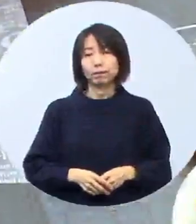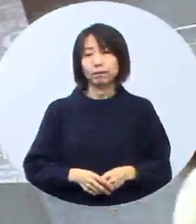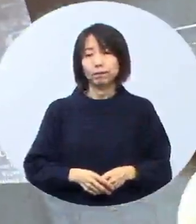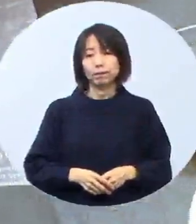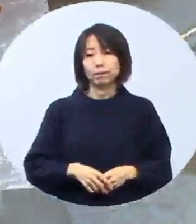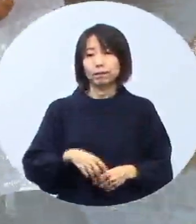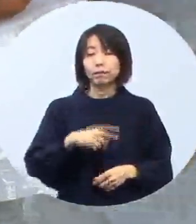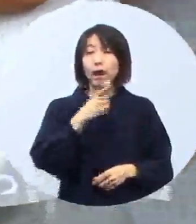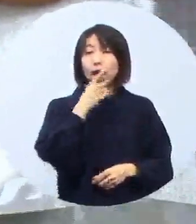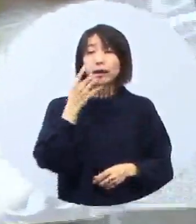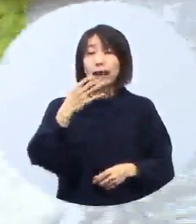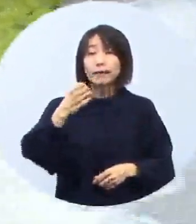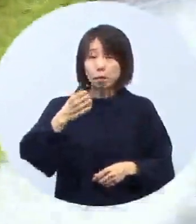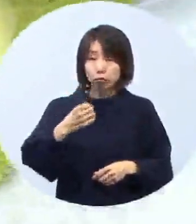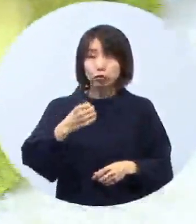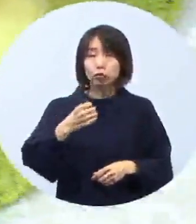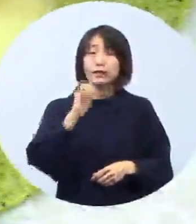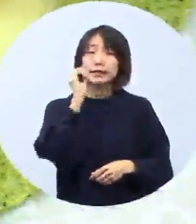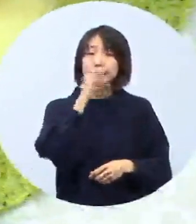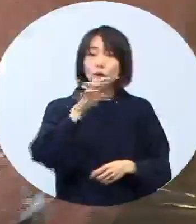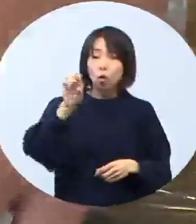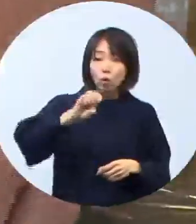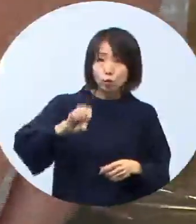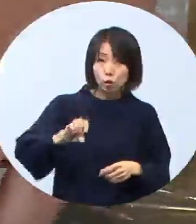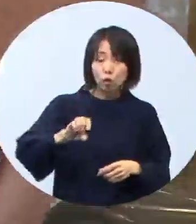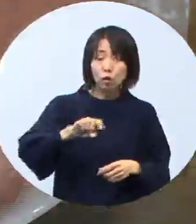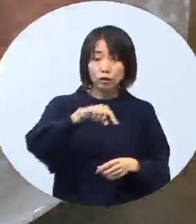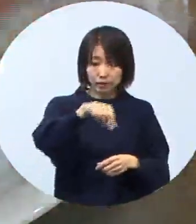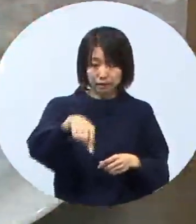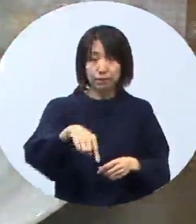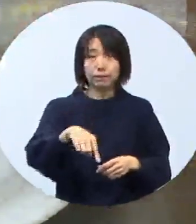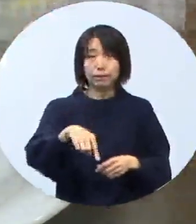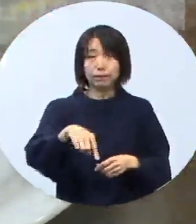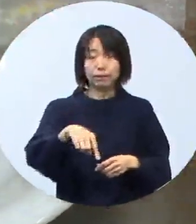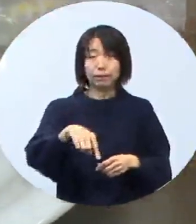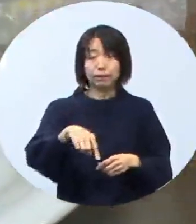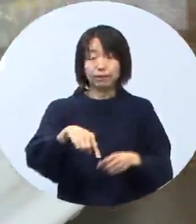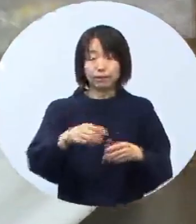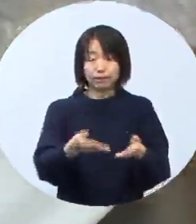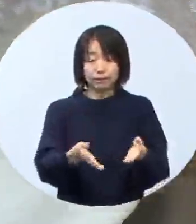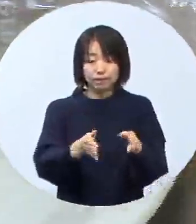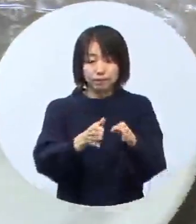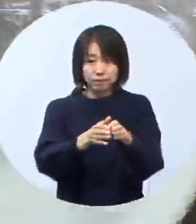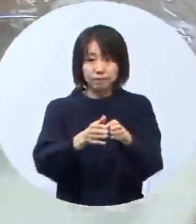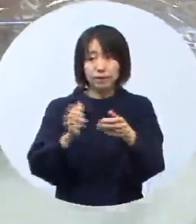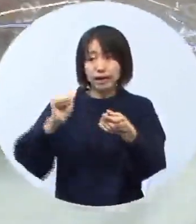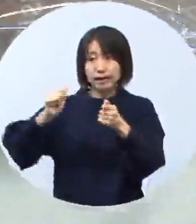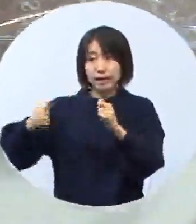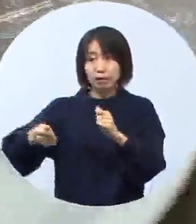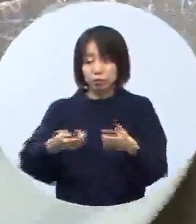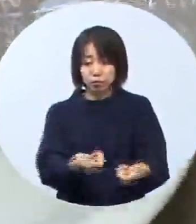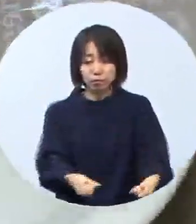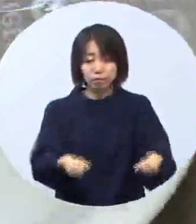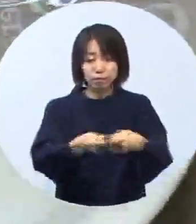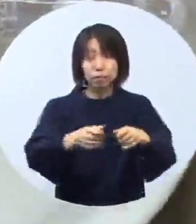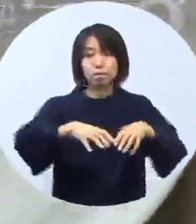ケチャップと塩コショウをしてラップとシートで包み込み形を作ります。